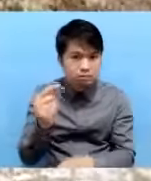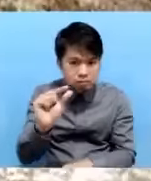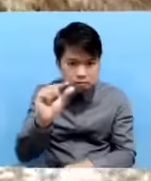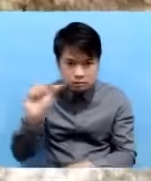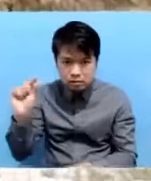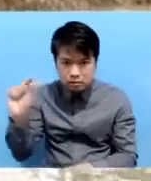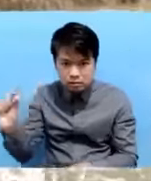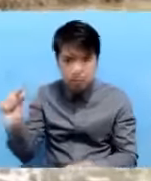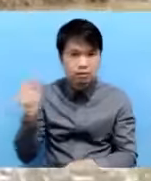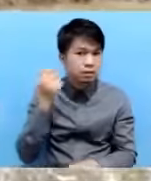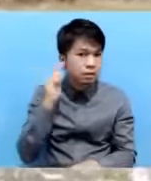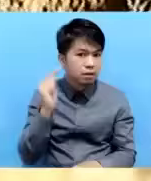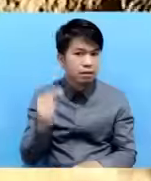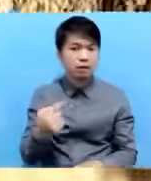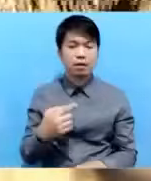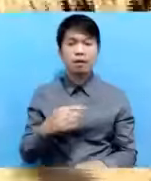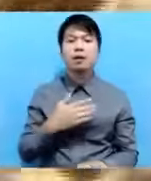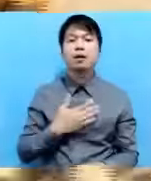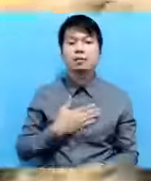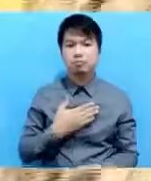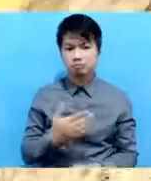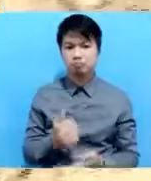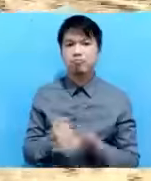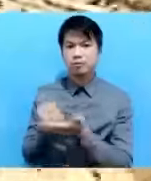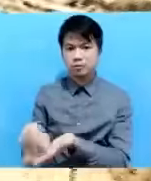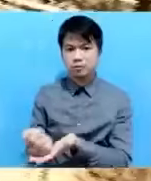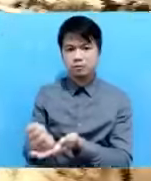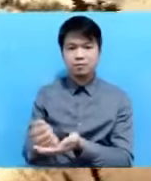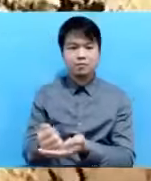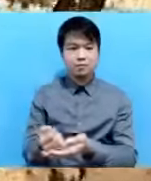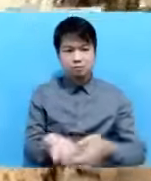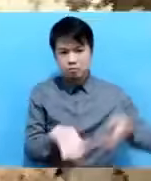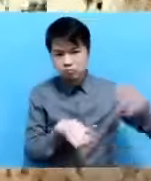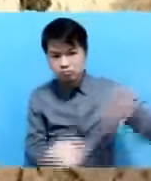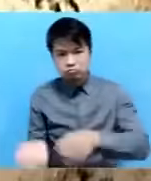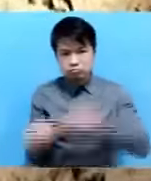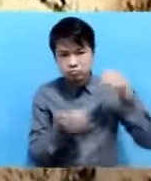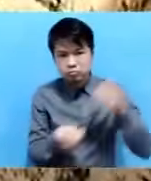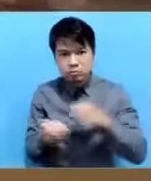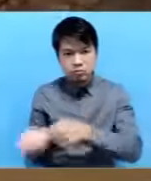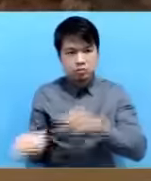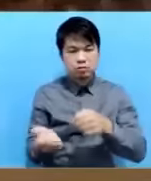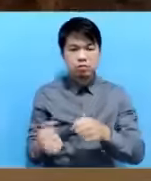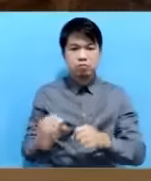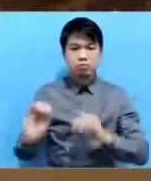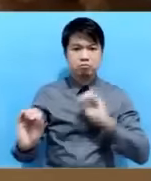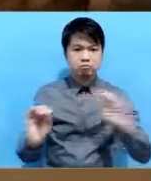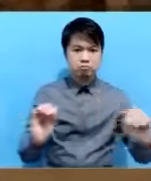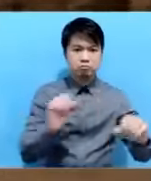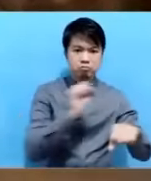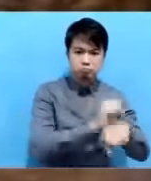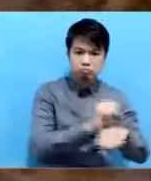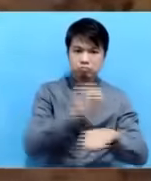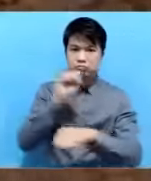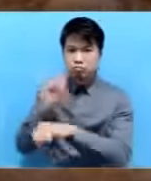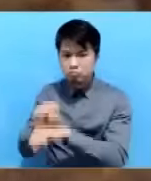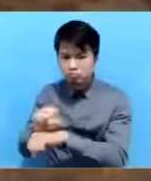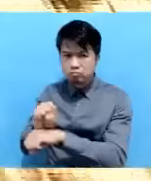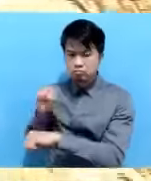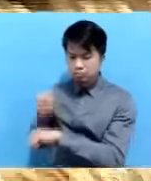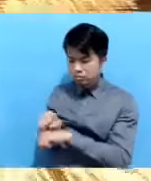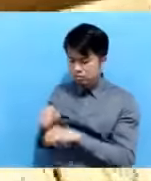ako, tumulong na rin. Sa ilalim ng hukay, kanya-kanya kami ng trabaho. May nakatoka sa pagsalat ng